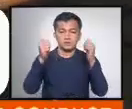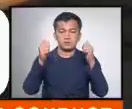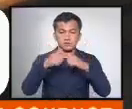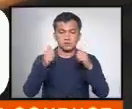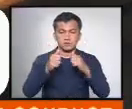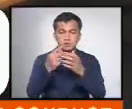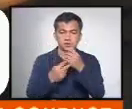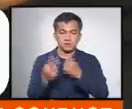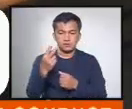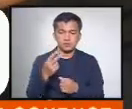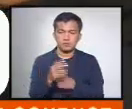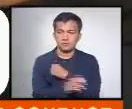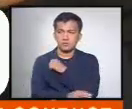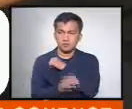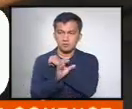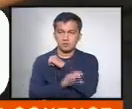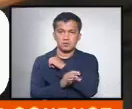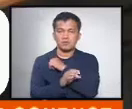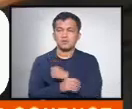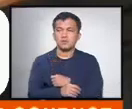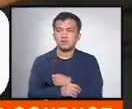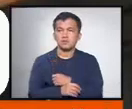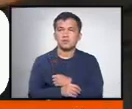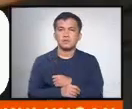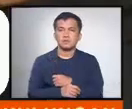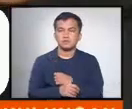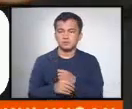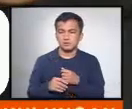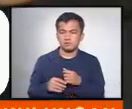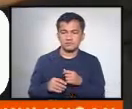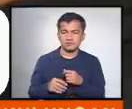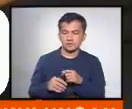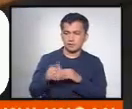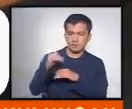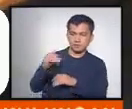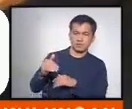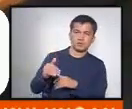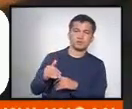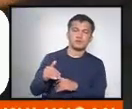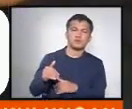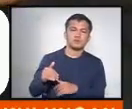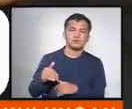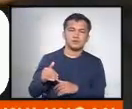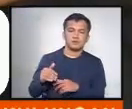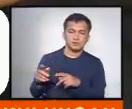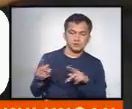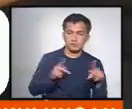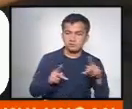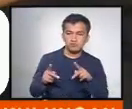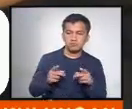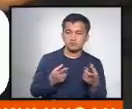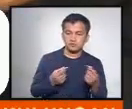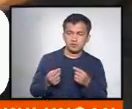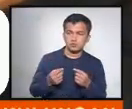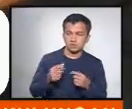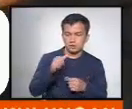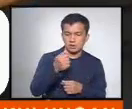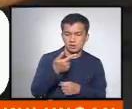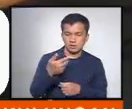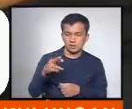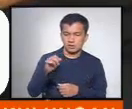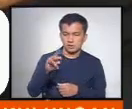that both countries will refrain or avoid performing